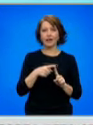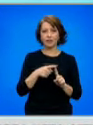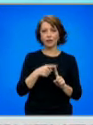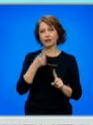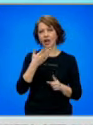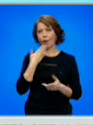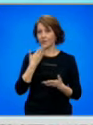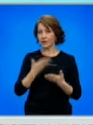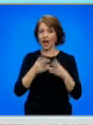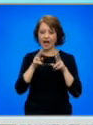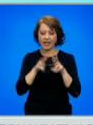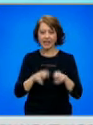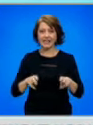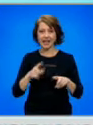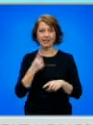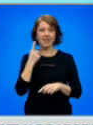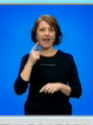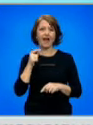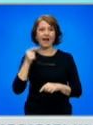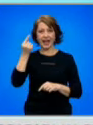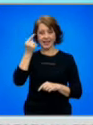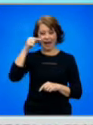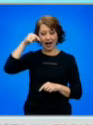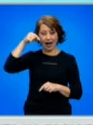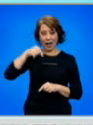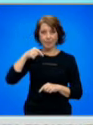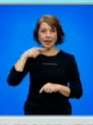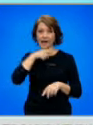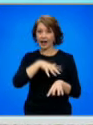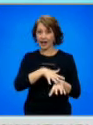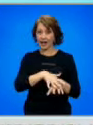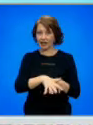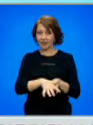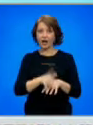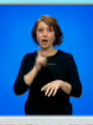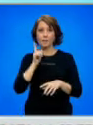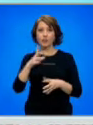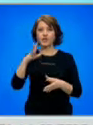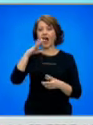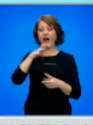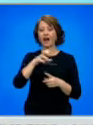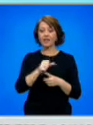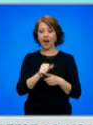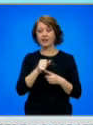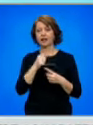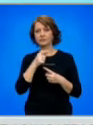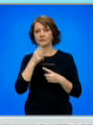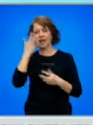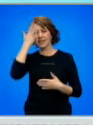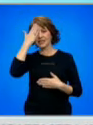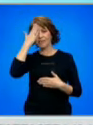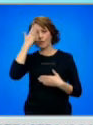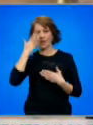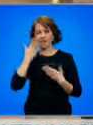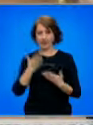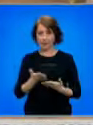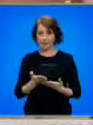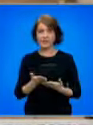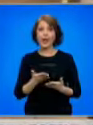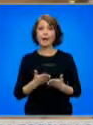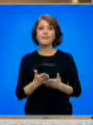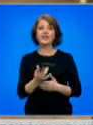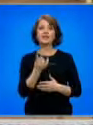обеща, че изследване на само капка кръв ще засича стотици заболявания, е излъгала инвеститорите си и постанови Калифорнийски съд.